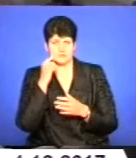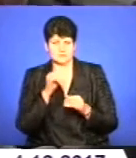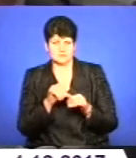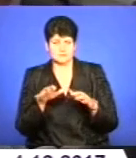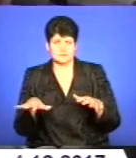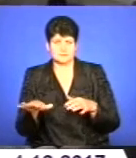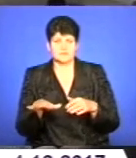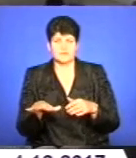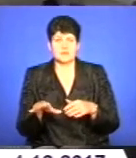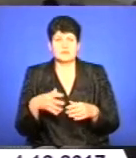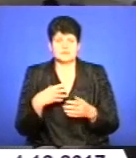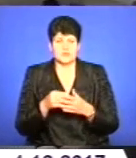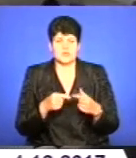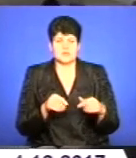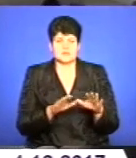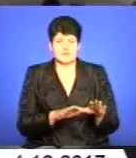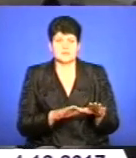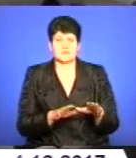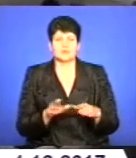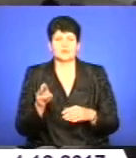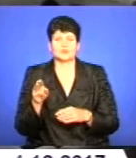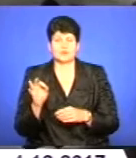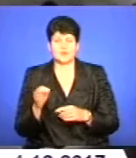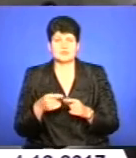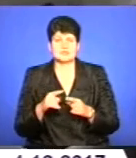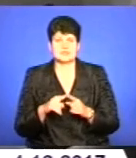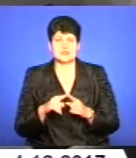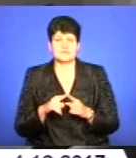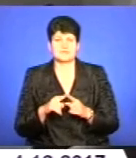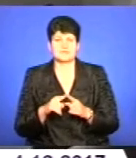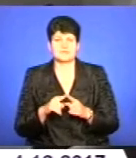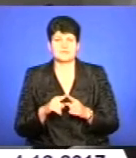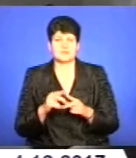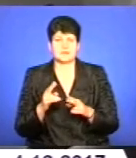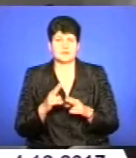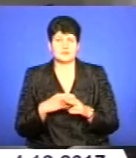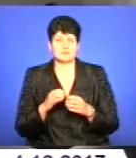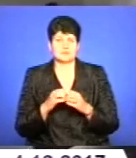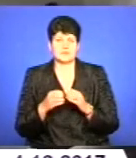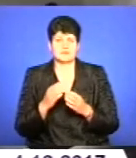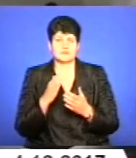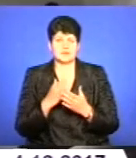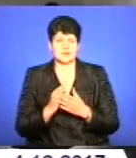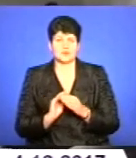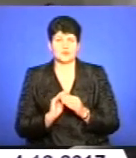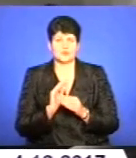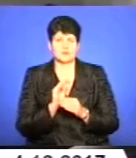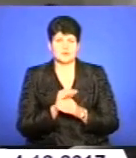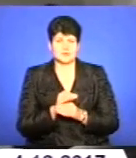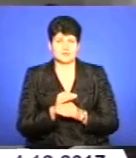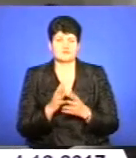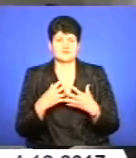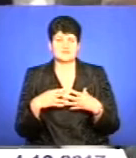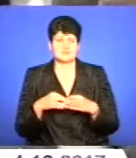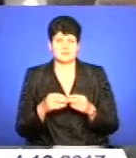взагалі своєї організації, то це без сумніву є таким додатком, якщо можна сказати, до